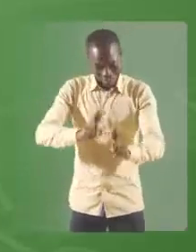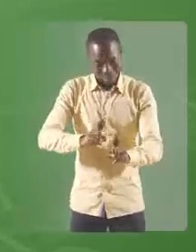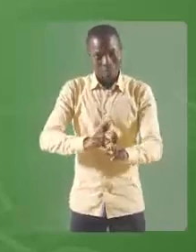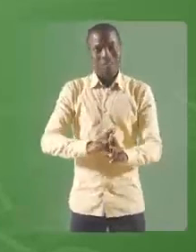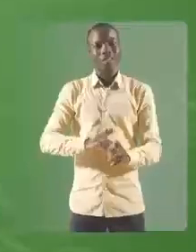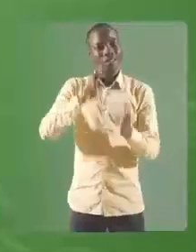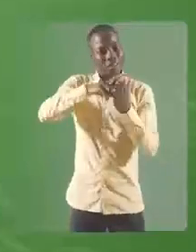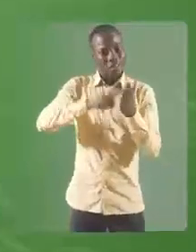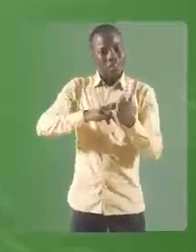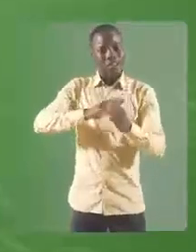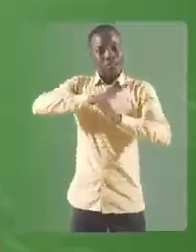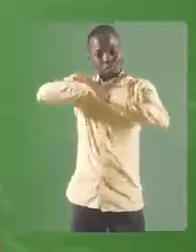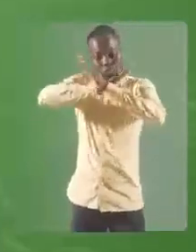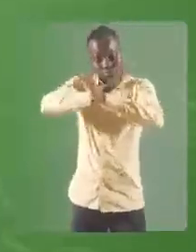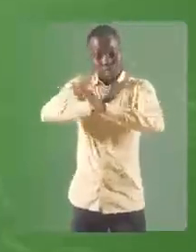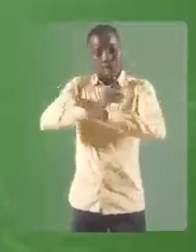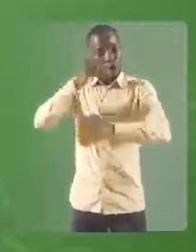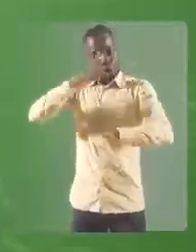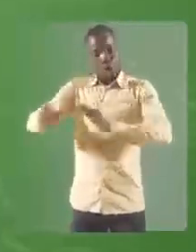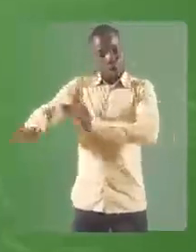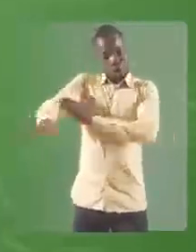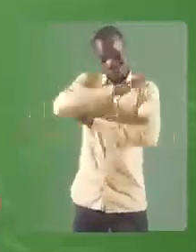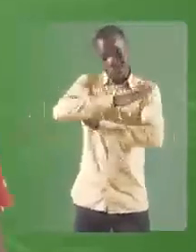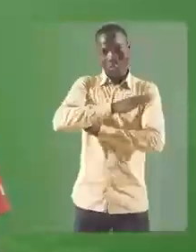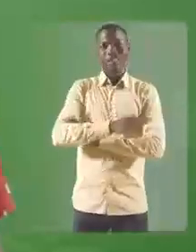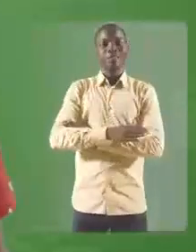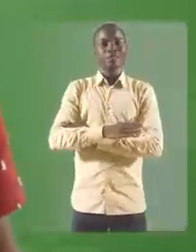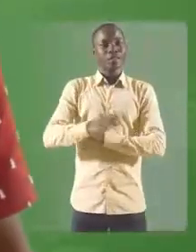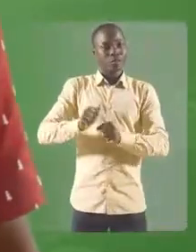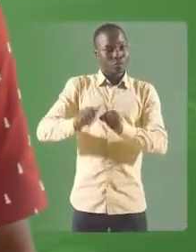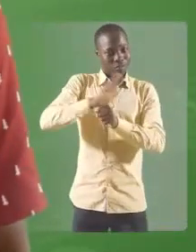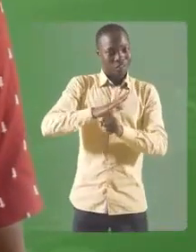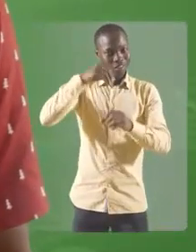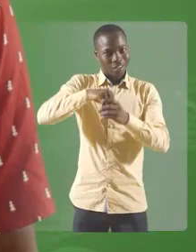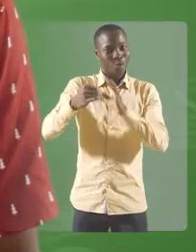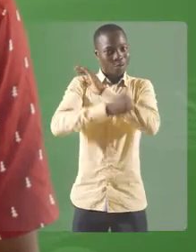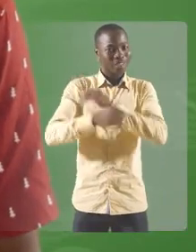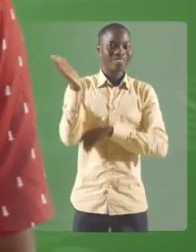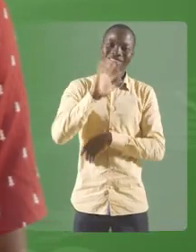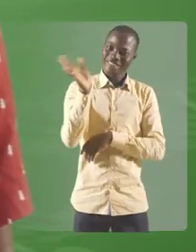combattre le COVID-19 dans notre pays. Au revoir et à très bientôt.